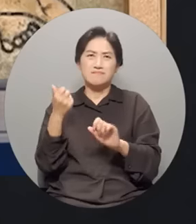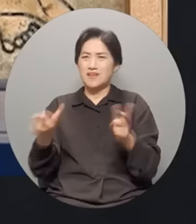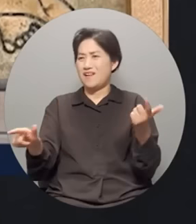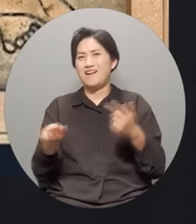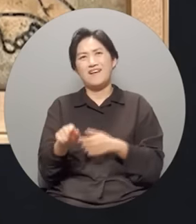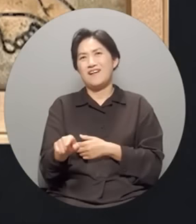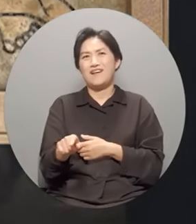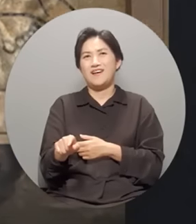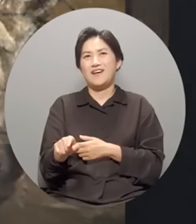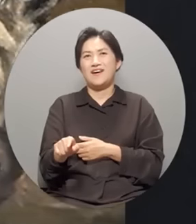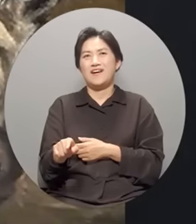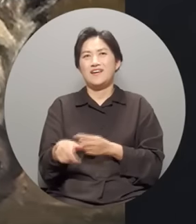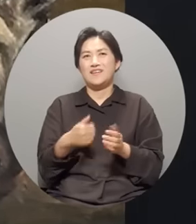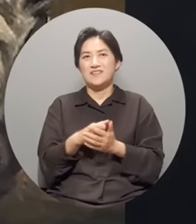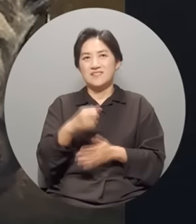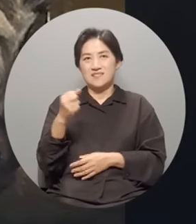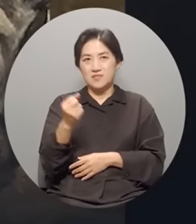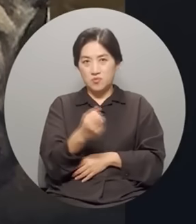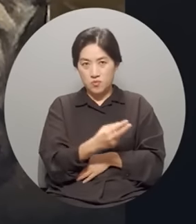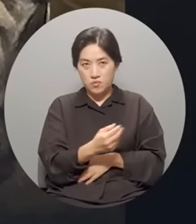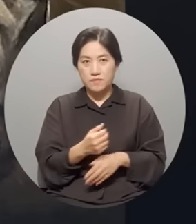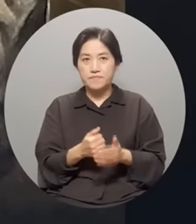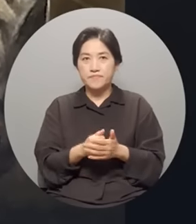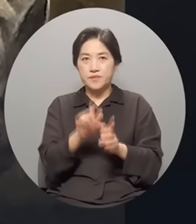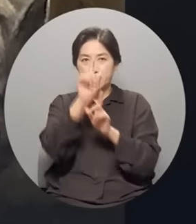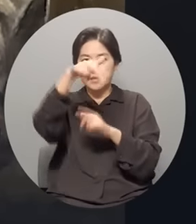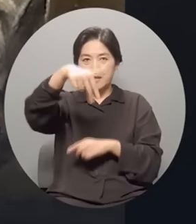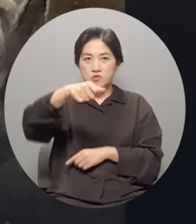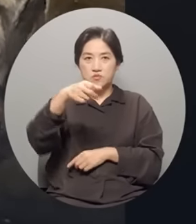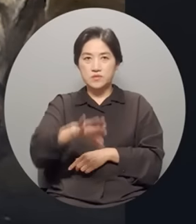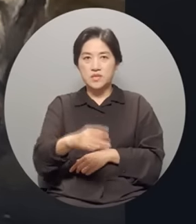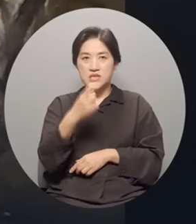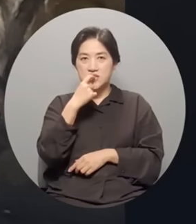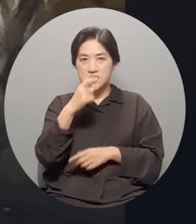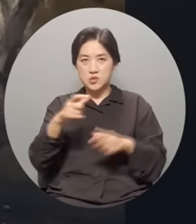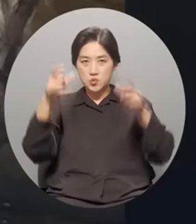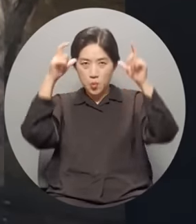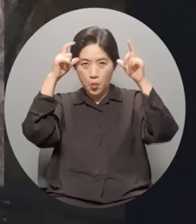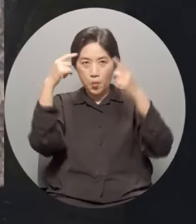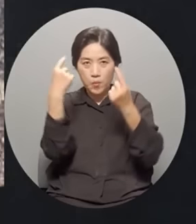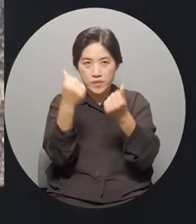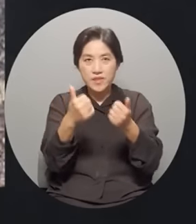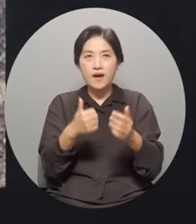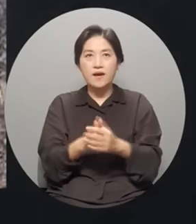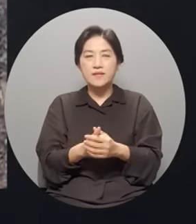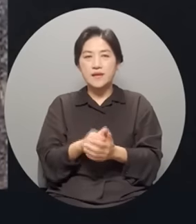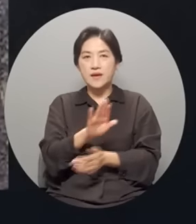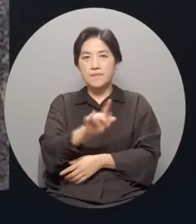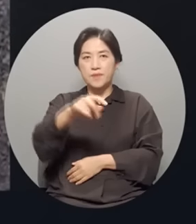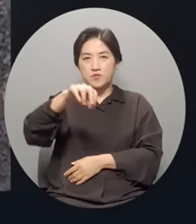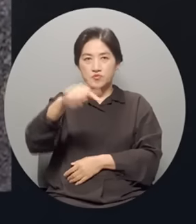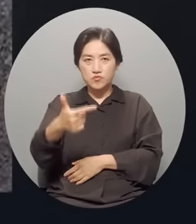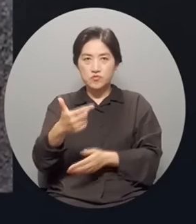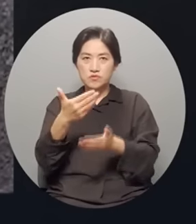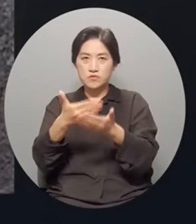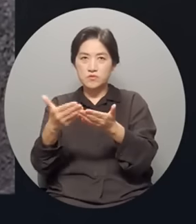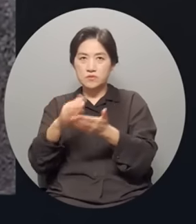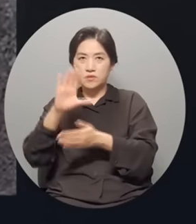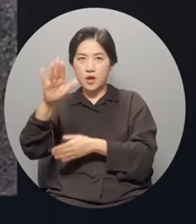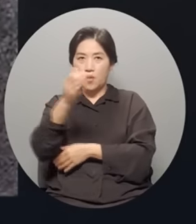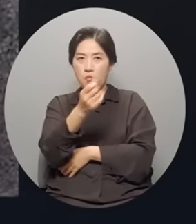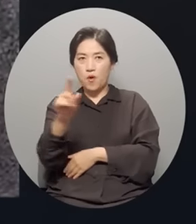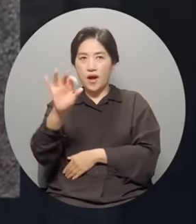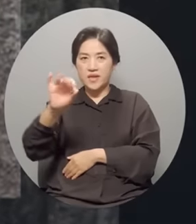멀거든요 이뿐만이 아닙니다 이중섭의 흰소를 연상시키는 그림 박수근 작품이라 표기 된 와이키